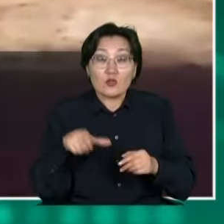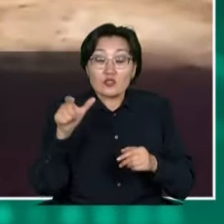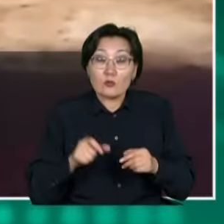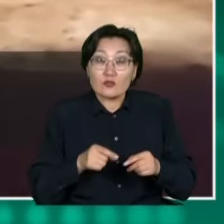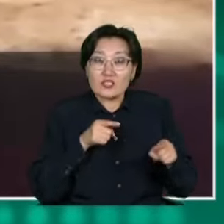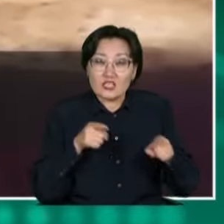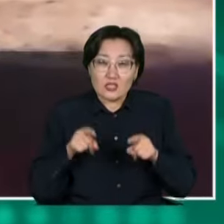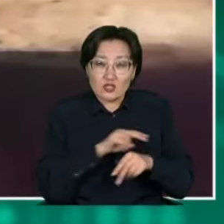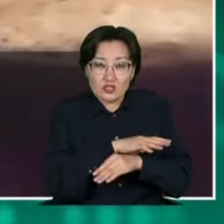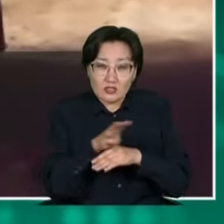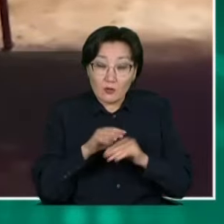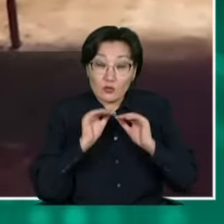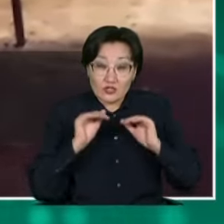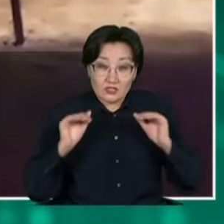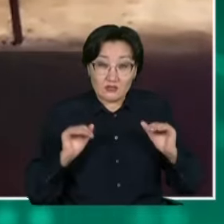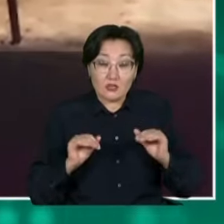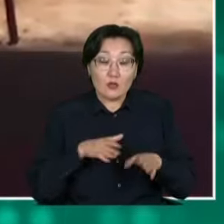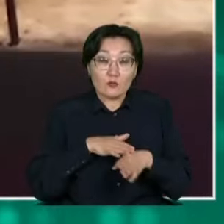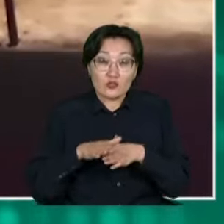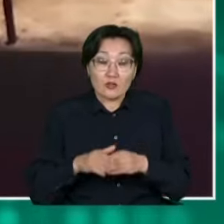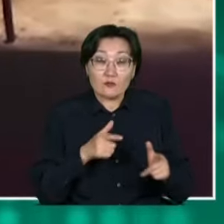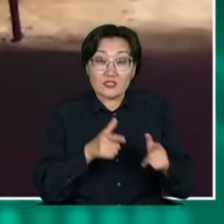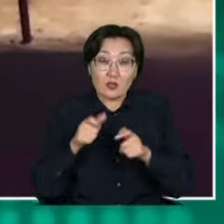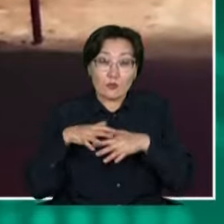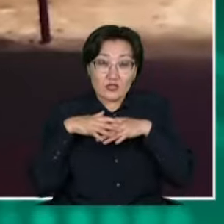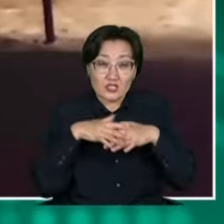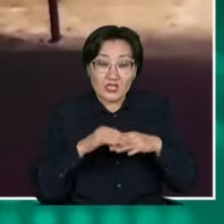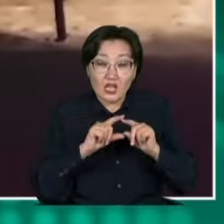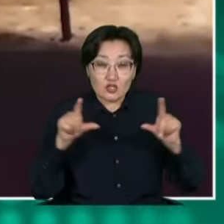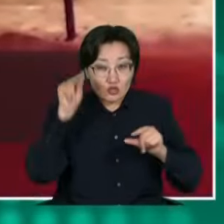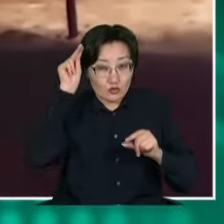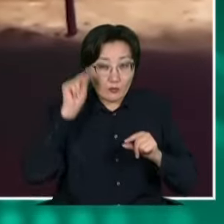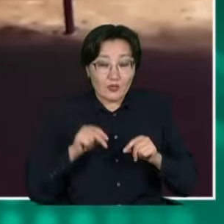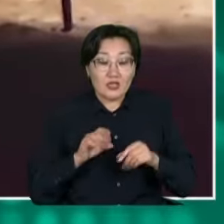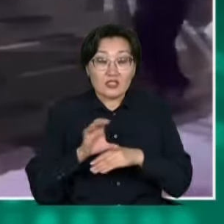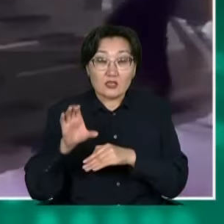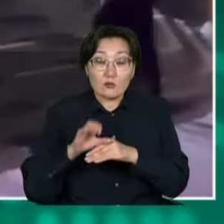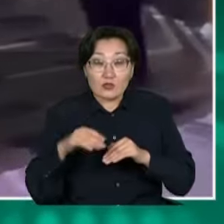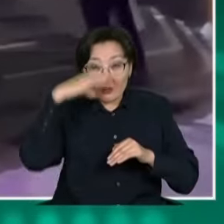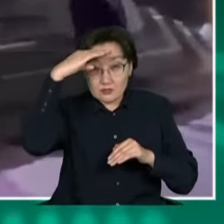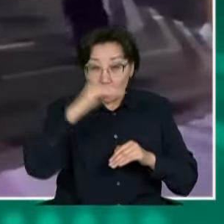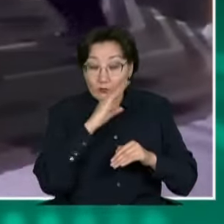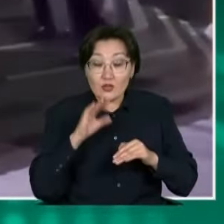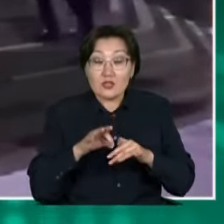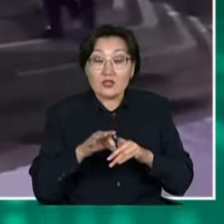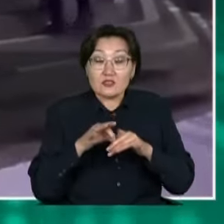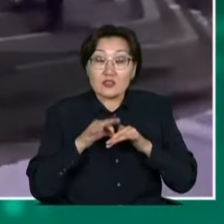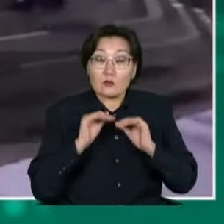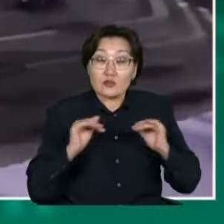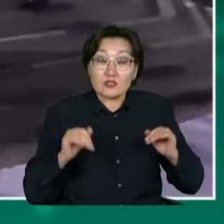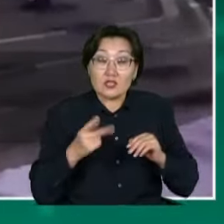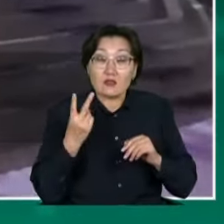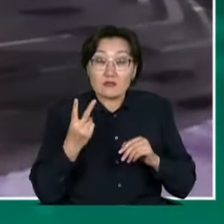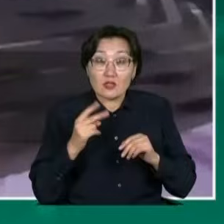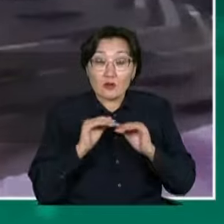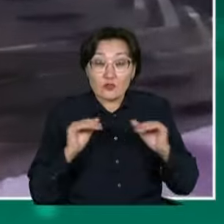угрожал расстрелять учащихся и совершить вооруженные нападения на школы. Из-за рассылок родители забирали детей с уроков, а ученики второй